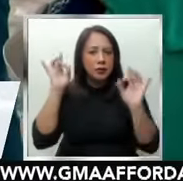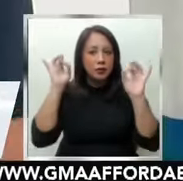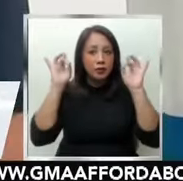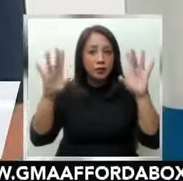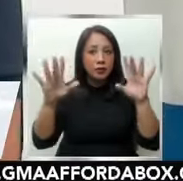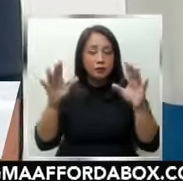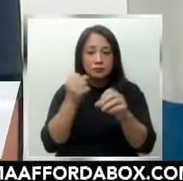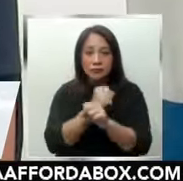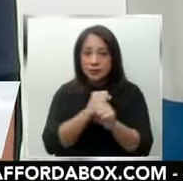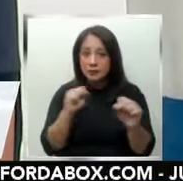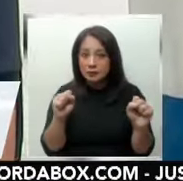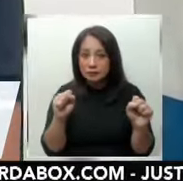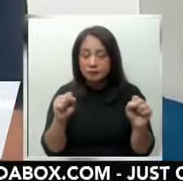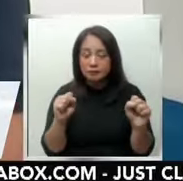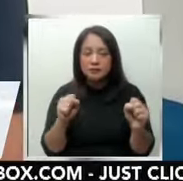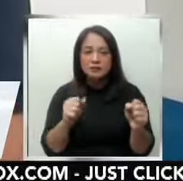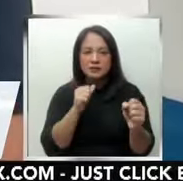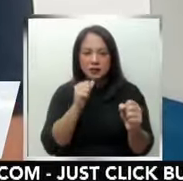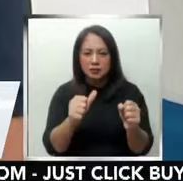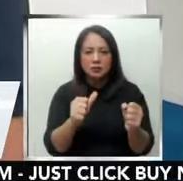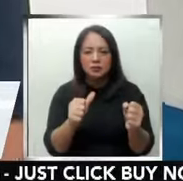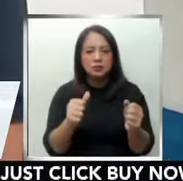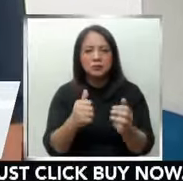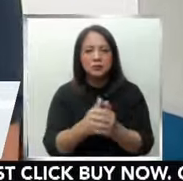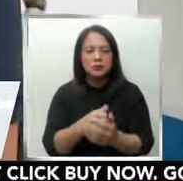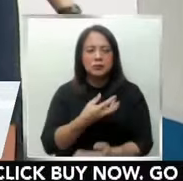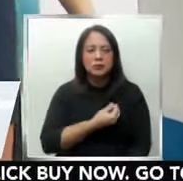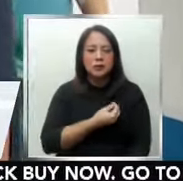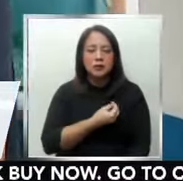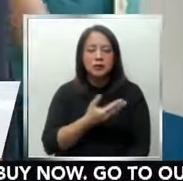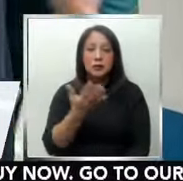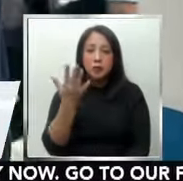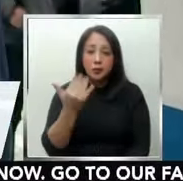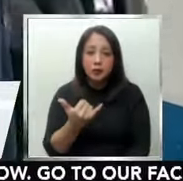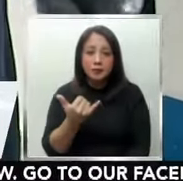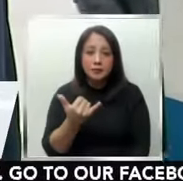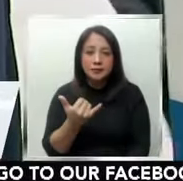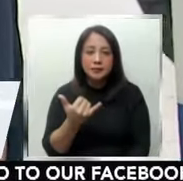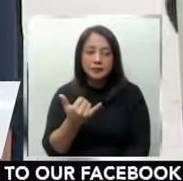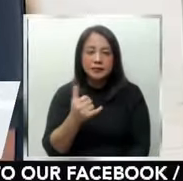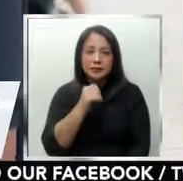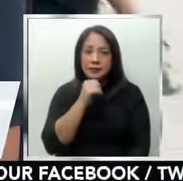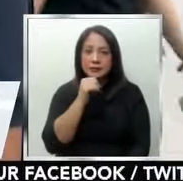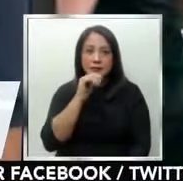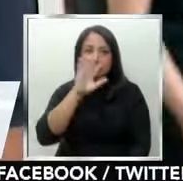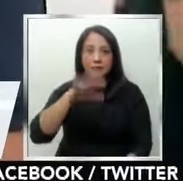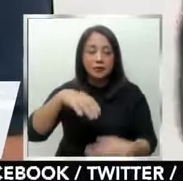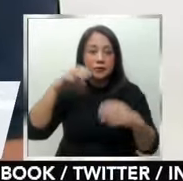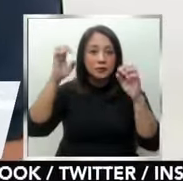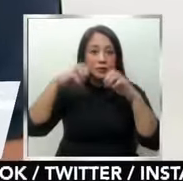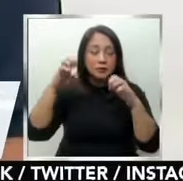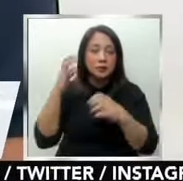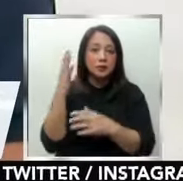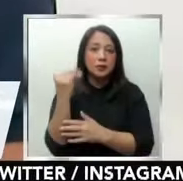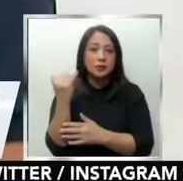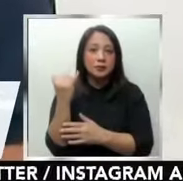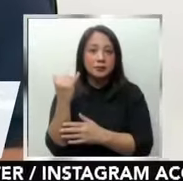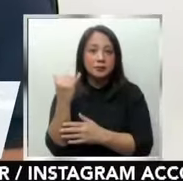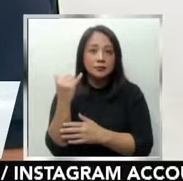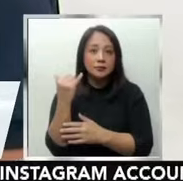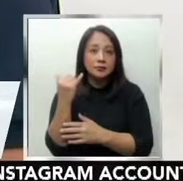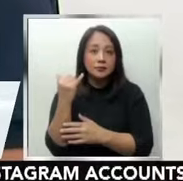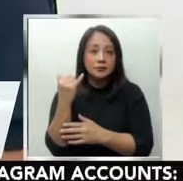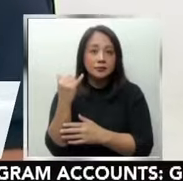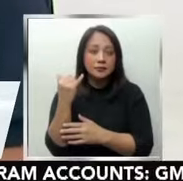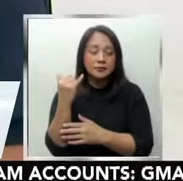kaligtasan medyo Natatakot po kasi parang ang unexpected nangyari kasi